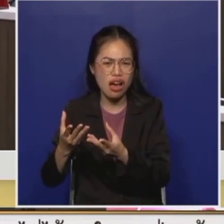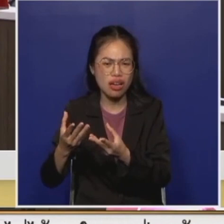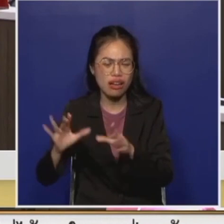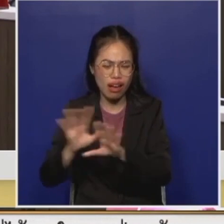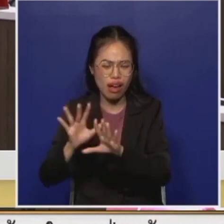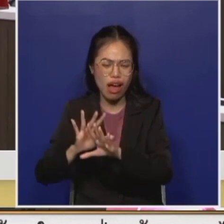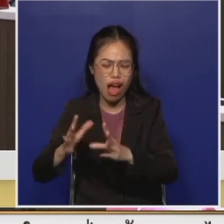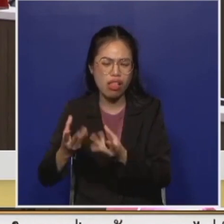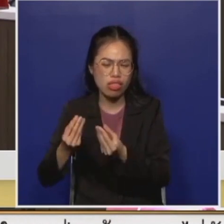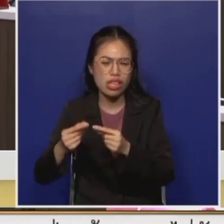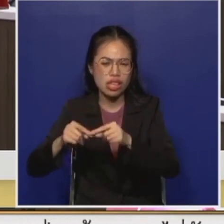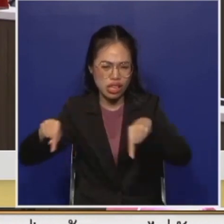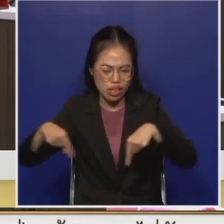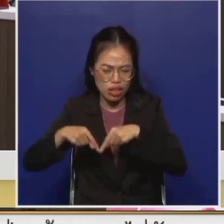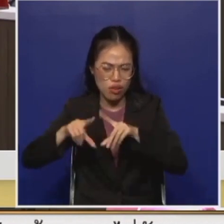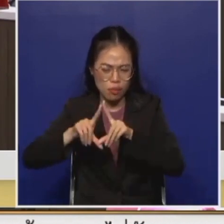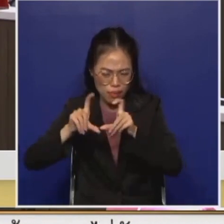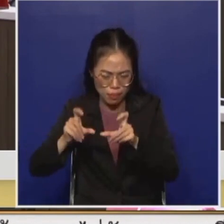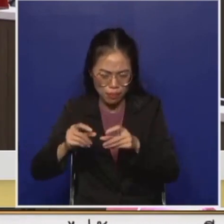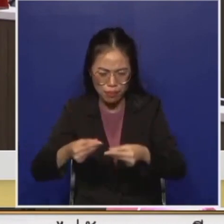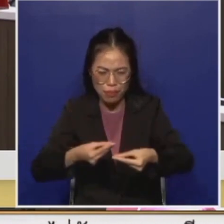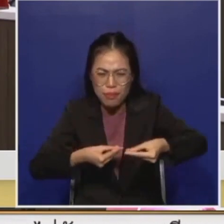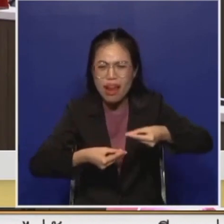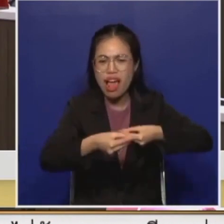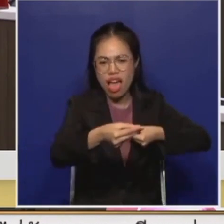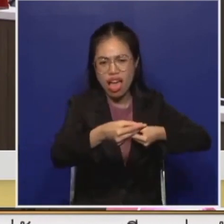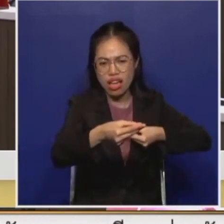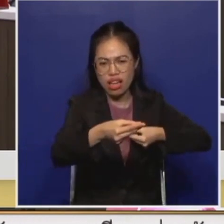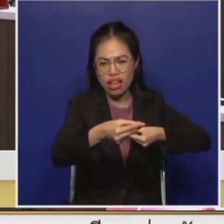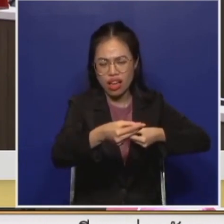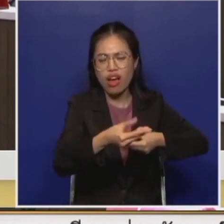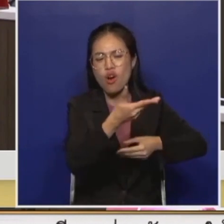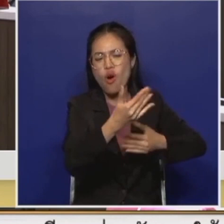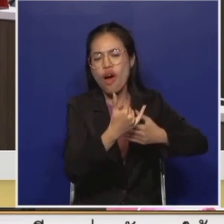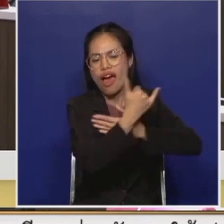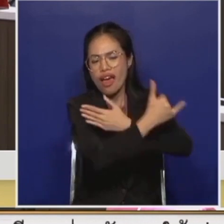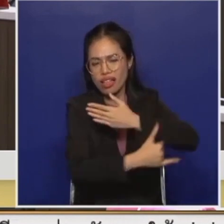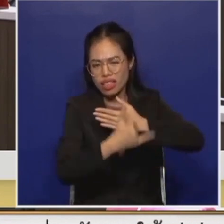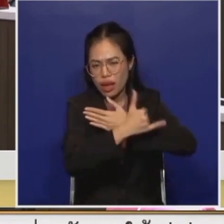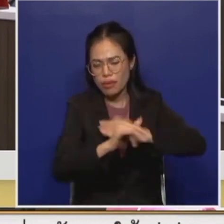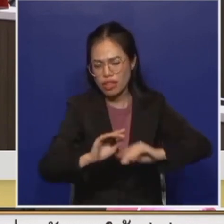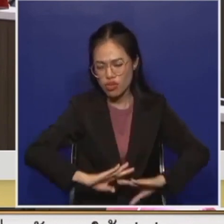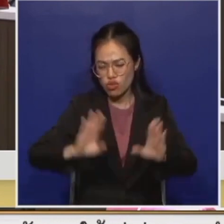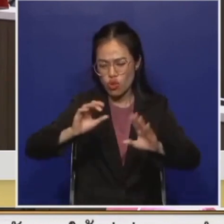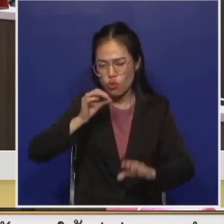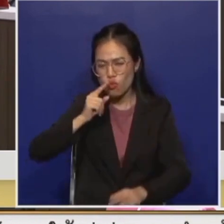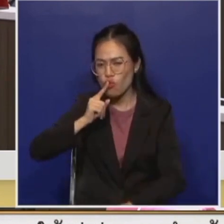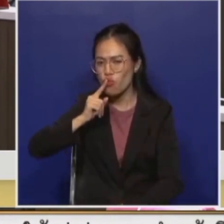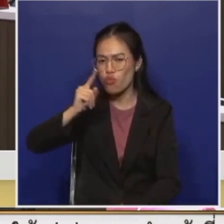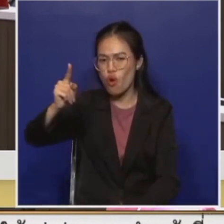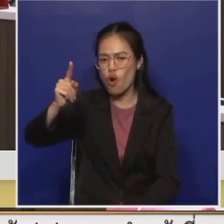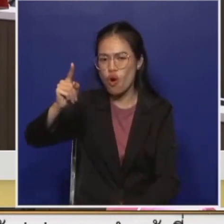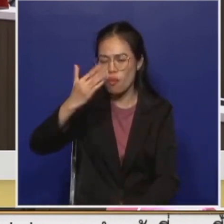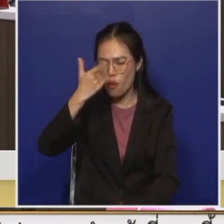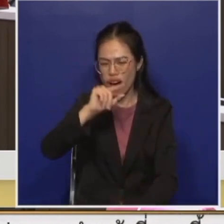สัพพรกรธรมชาติของเราเองเอาสิทรัพของเราเองไปแรกเพื่อปกป้องกุมคลองความ